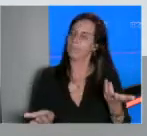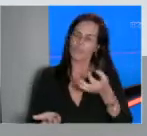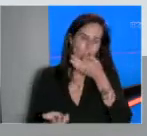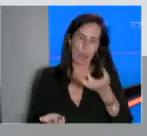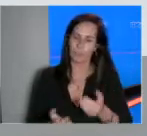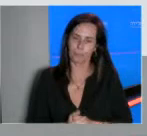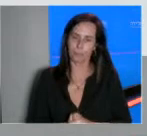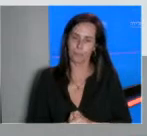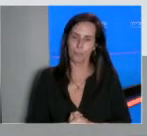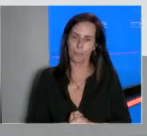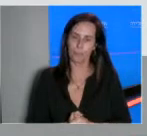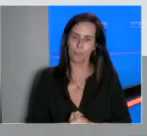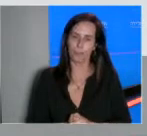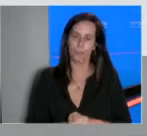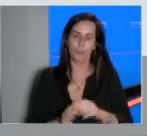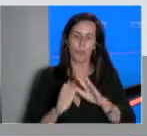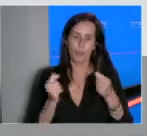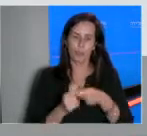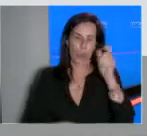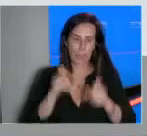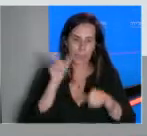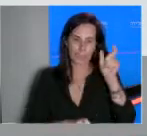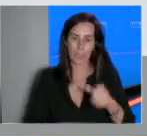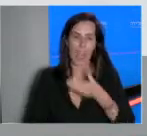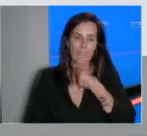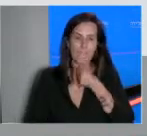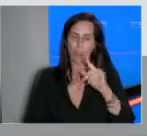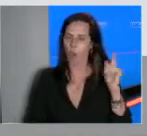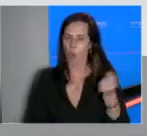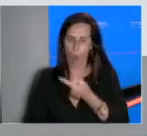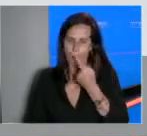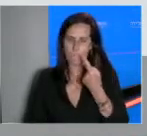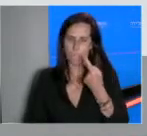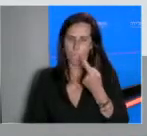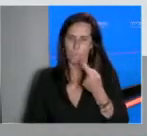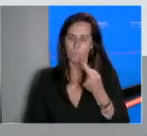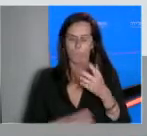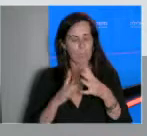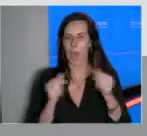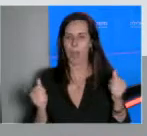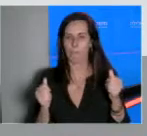ספק שעניין האזרחים, אברה, אישם, ג'ומעה, באמת נבלה,